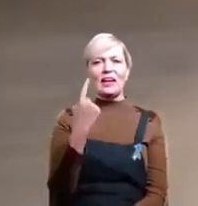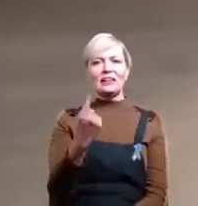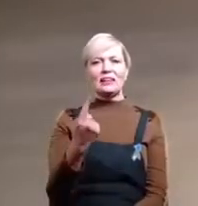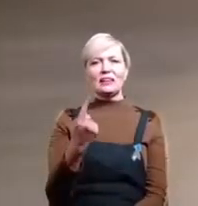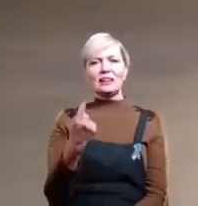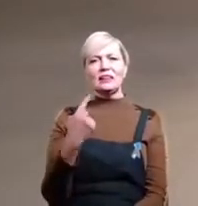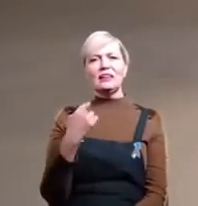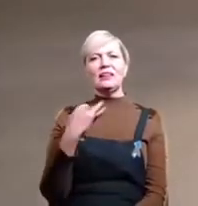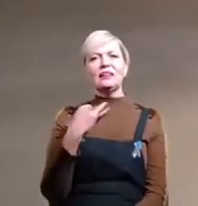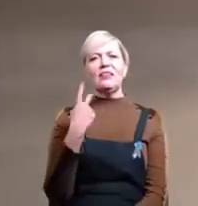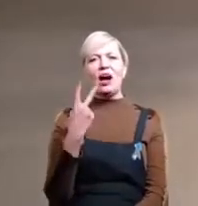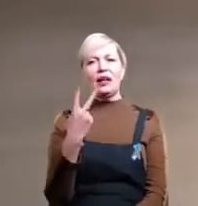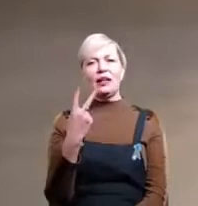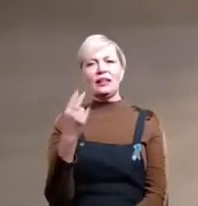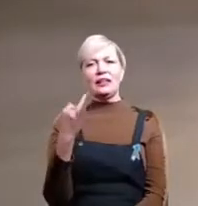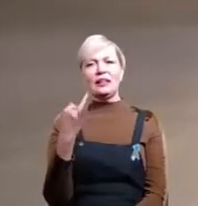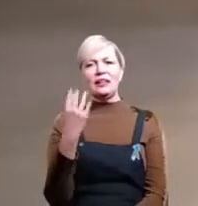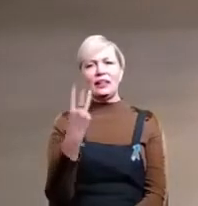1 и 2.